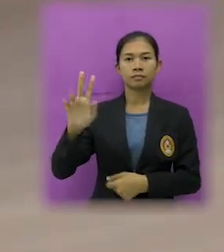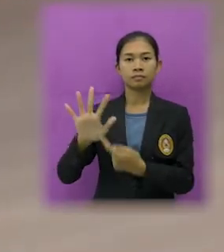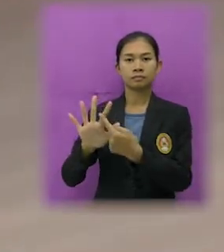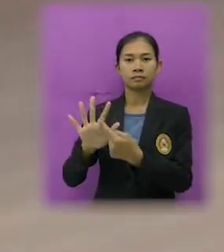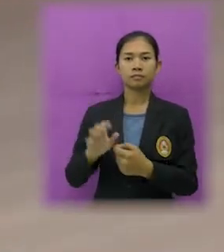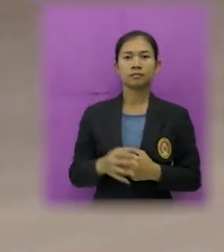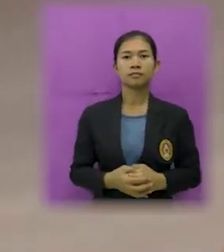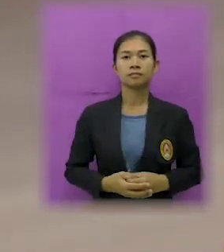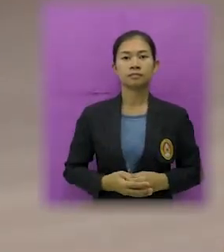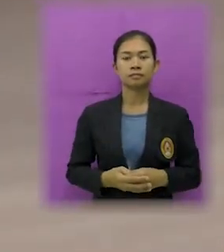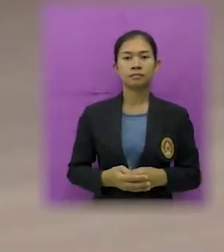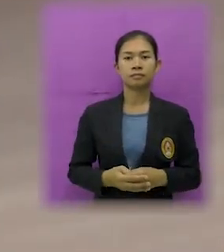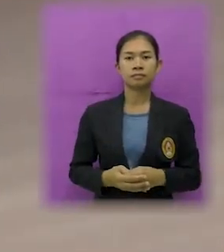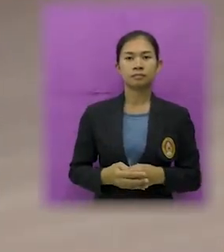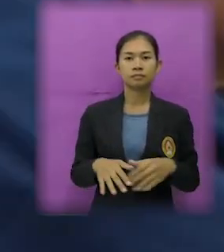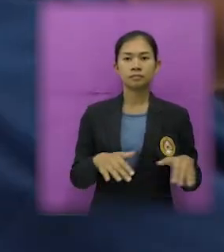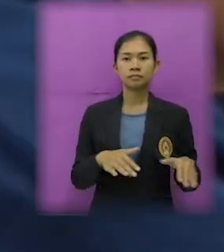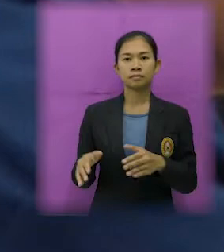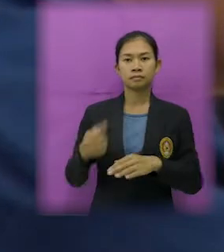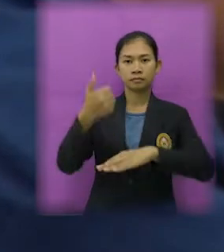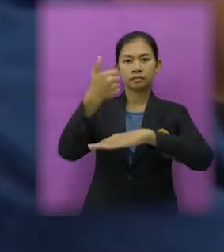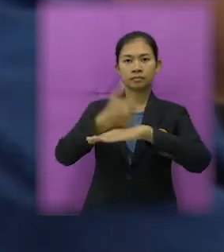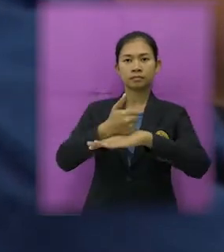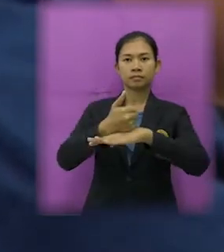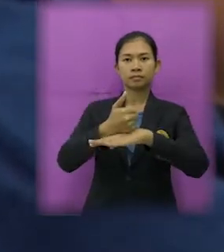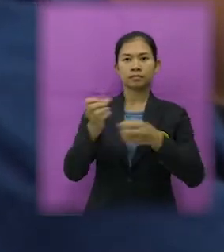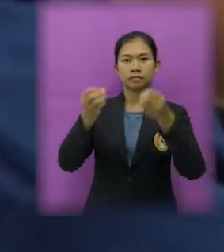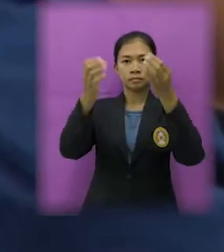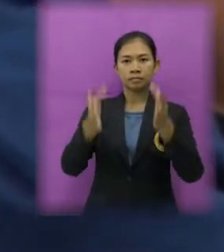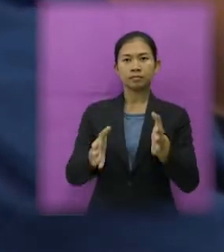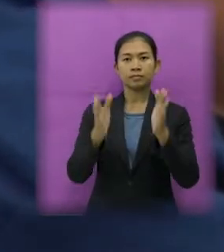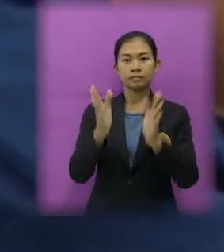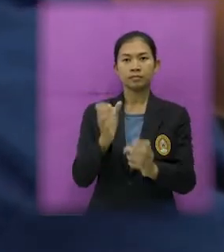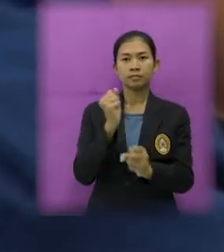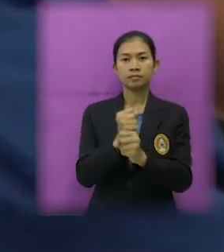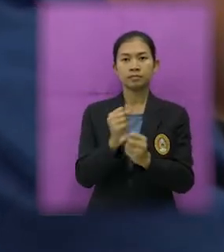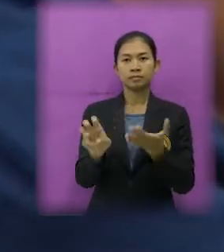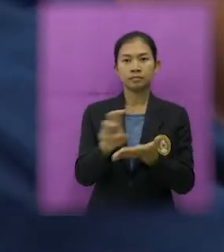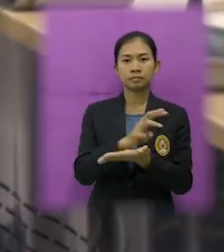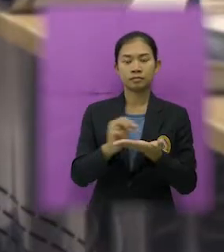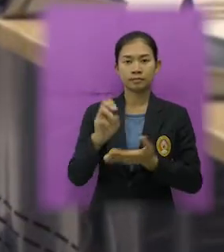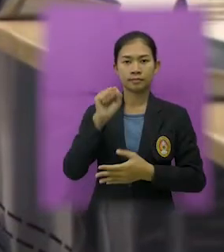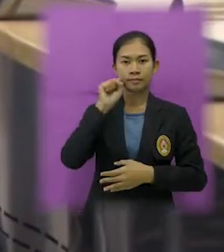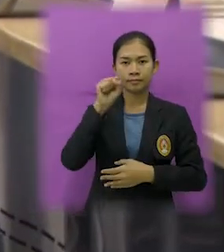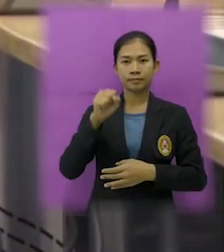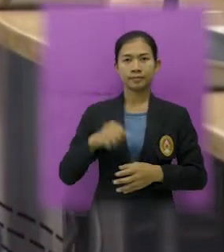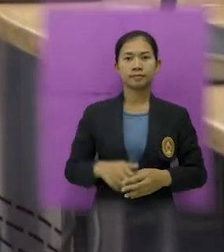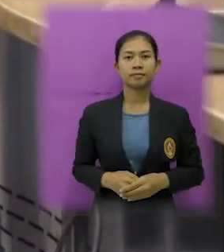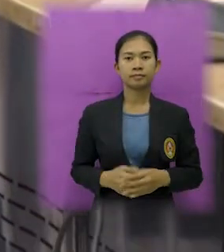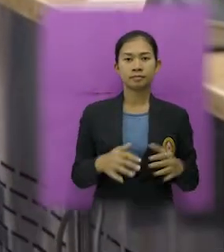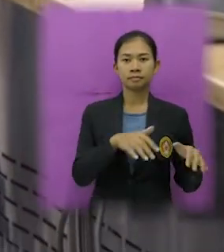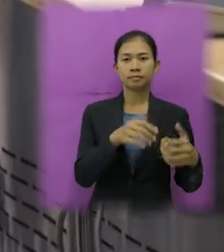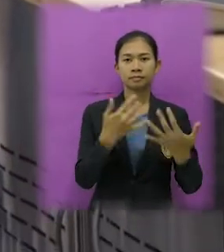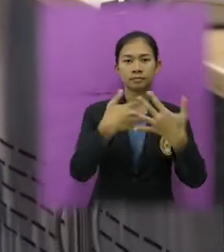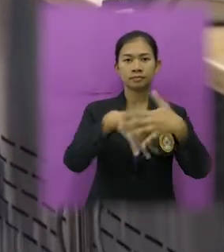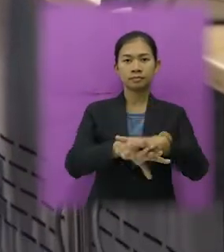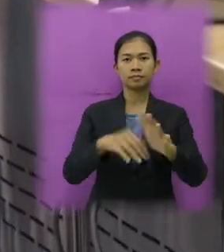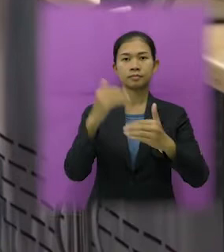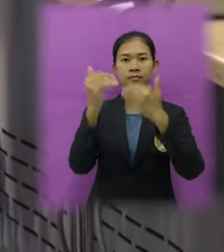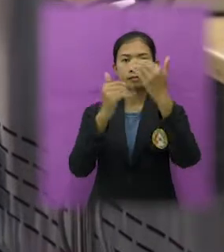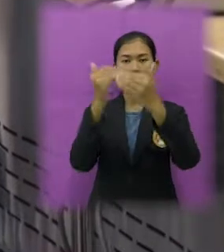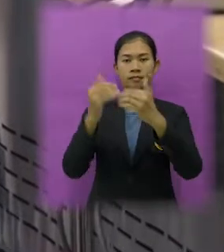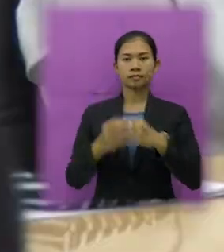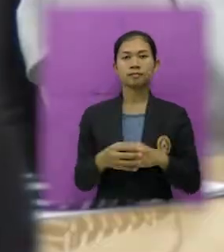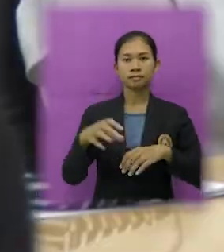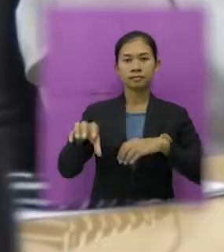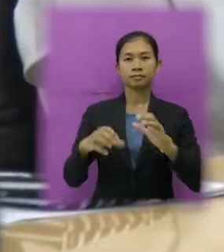ารย์และบุคลากรมหาวิทยาลัยราชภัฏสกลนครเข้าร่วมกิจกรรมซึ่งในการจัดอบรมเชิงปฏิบัติการในครั้งนี้มีวัตถุประ